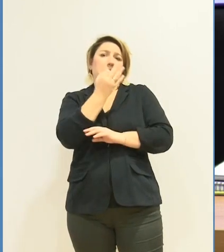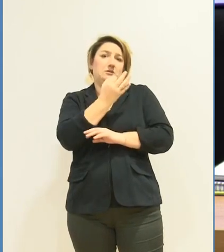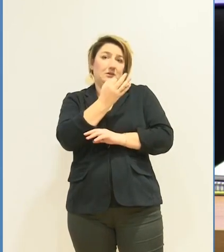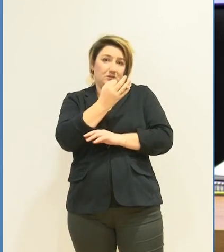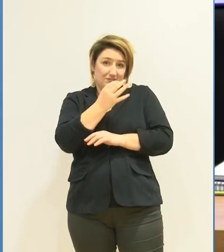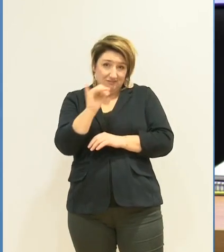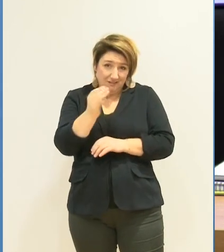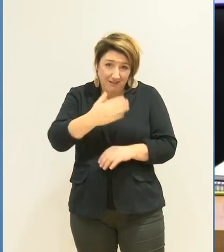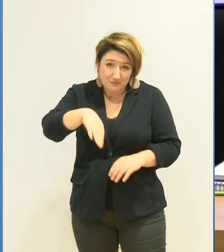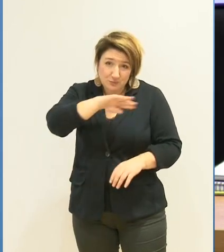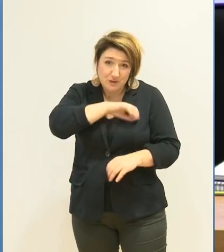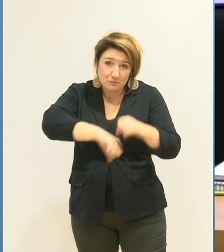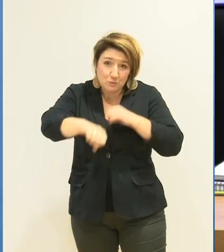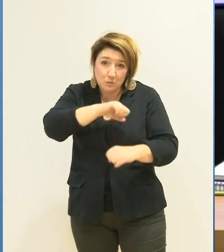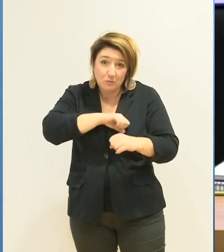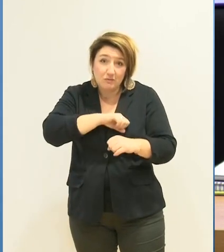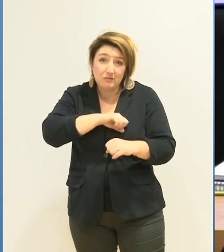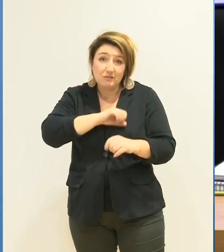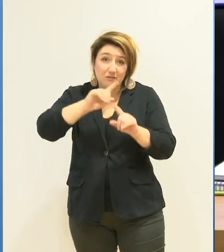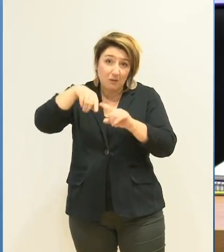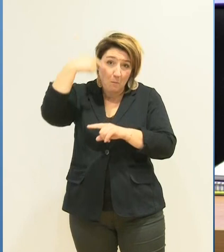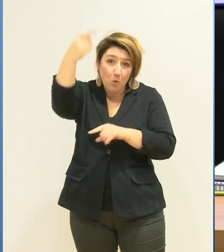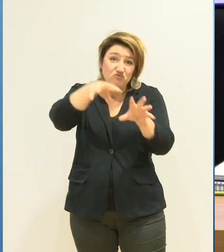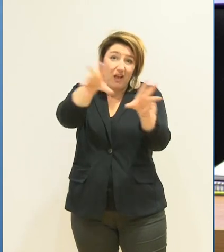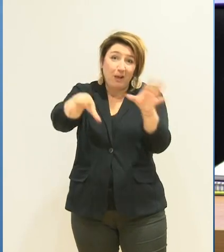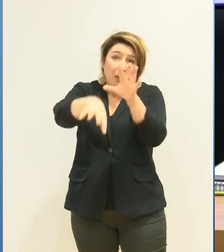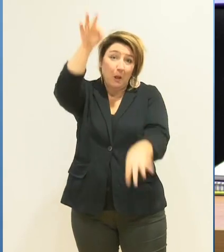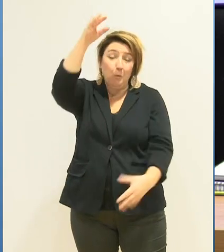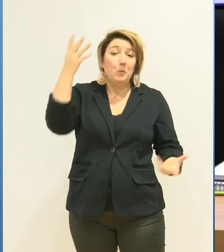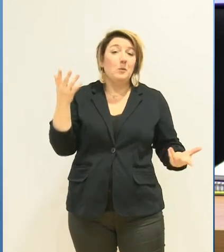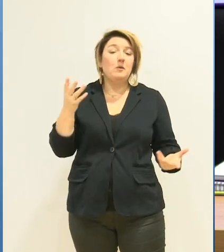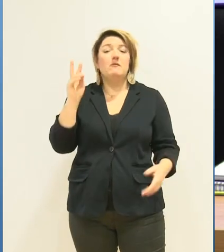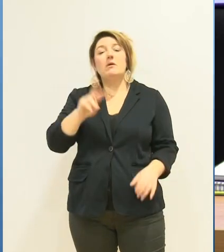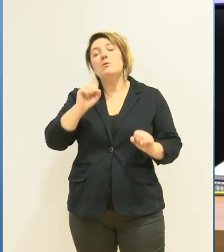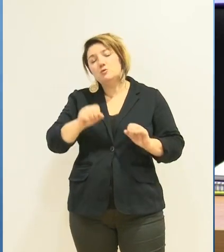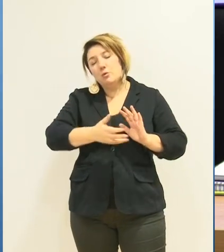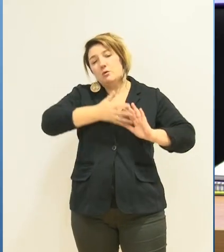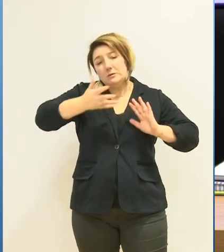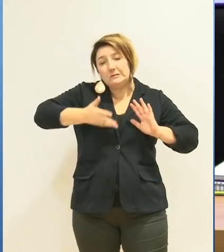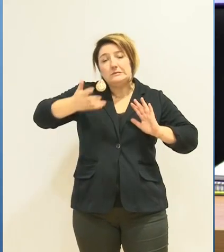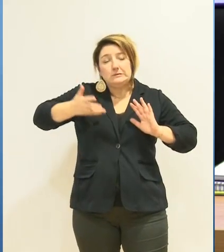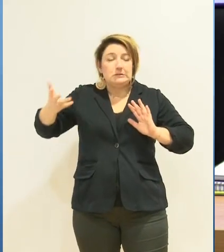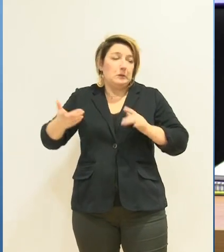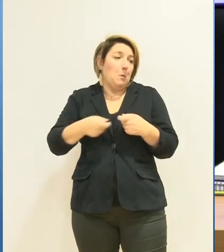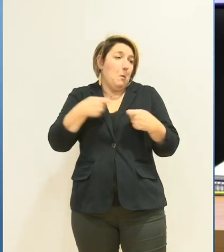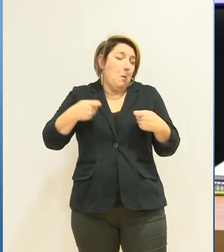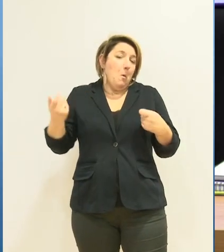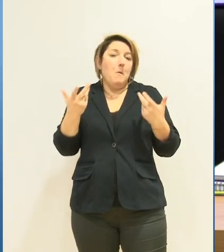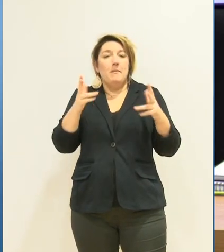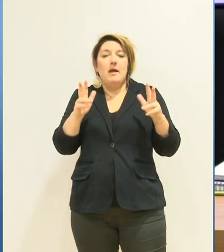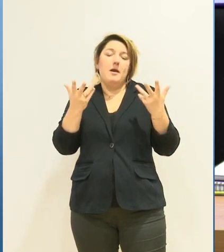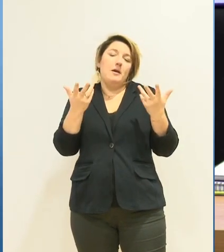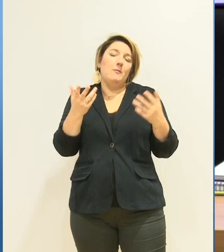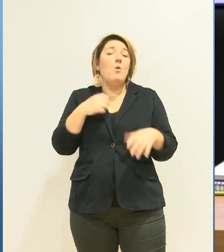municipal il y a comme ça si on regarde je pourrais longtemps disserter mais je voudrais vous épargner cela on ma